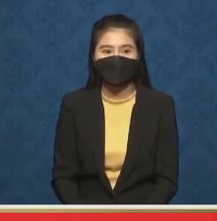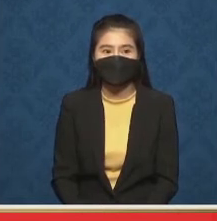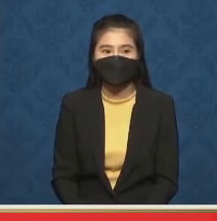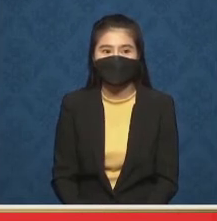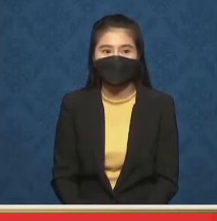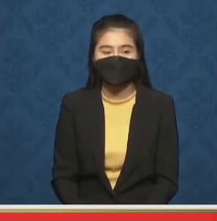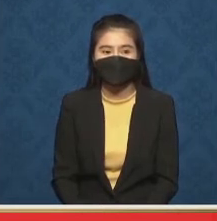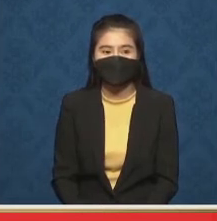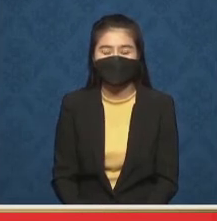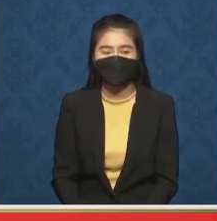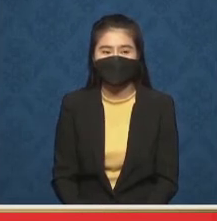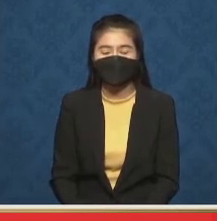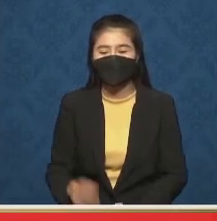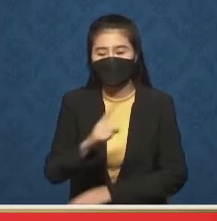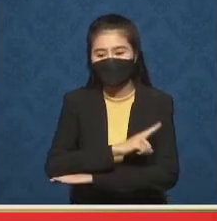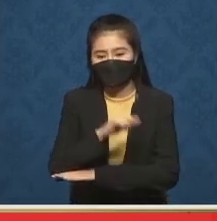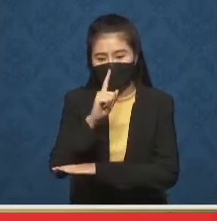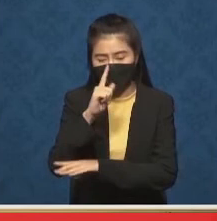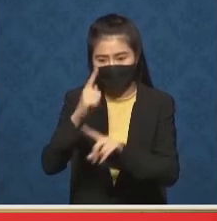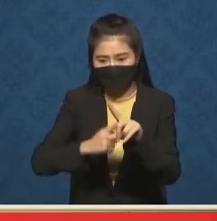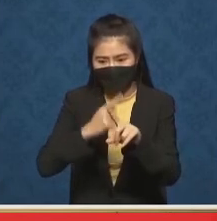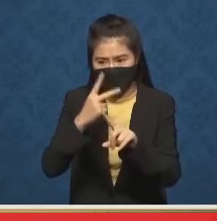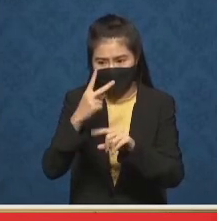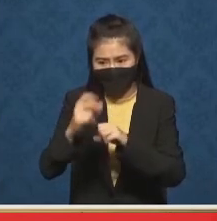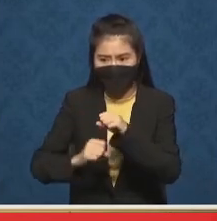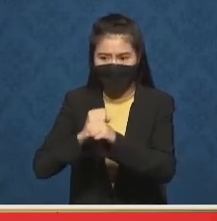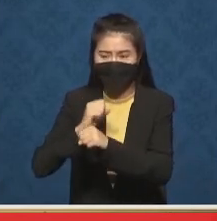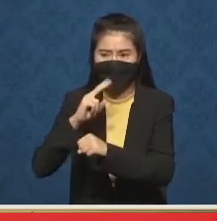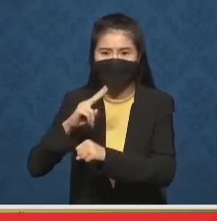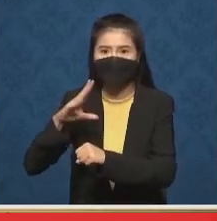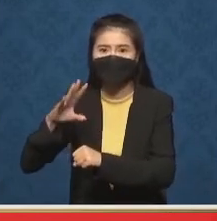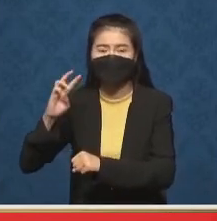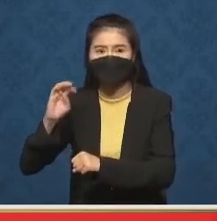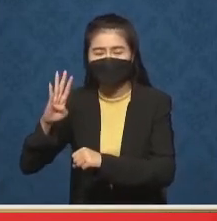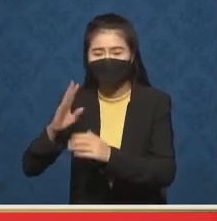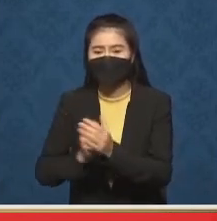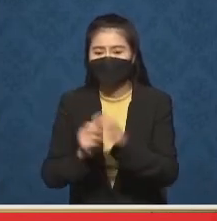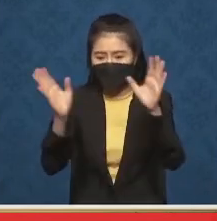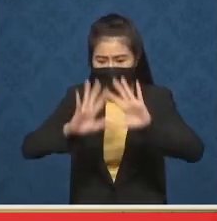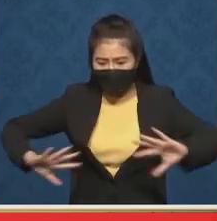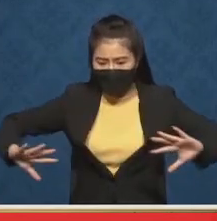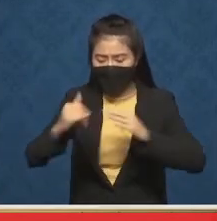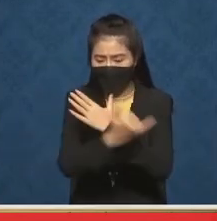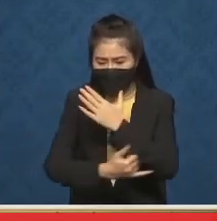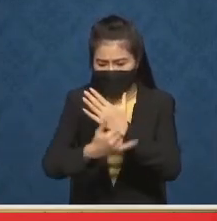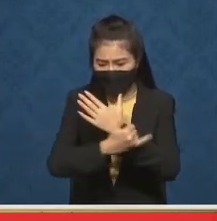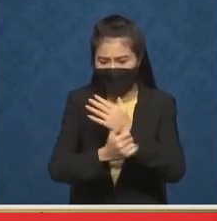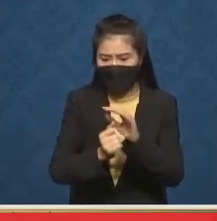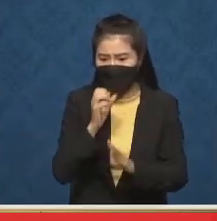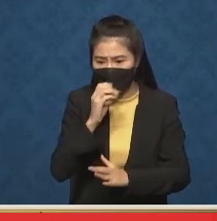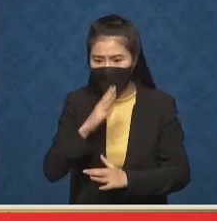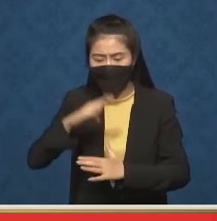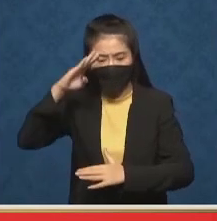เหตุเกิดท 1 คุมพาเพื่อนอาเซีน 3-4 ประเทศออกมารกรองให้มีการคอน้มาติทัที